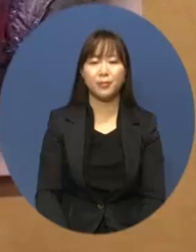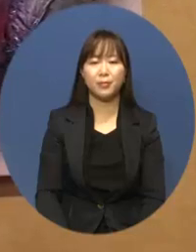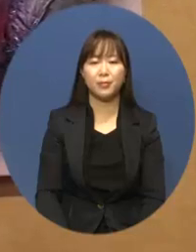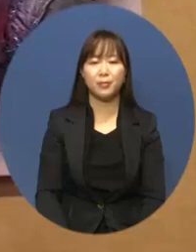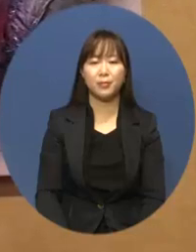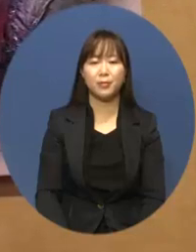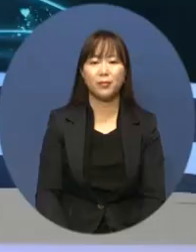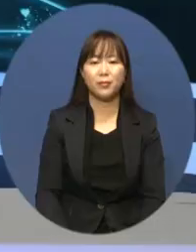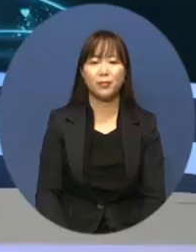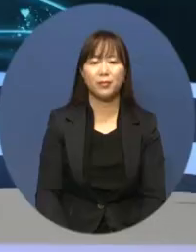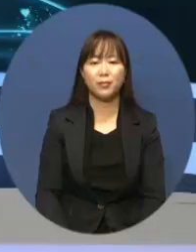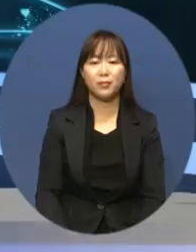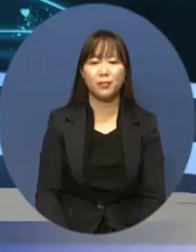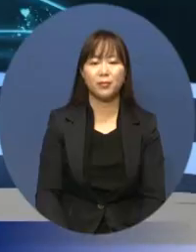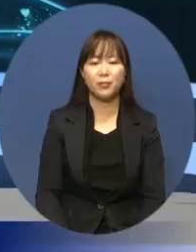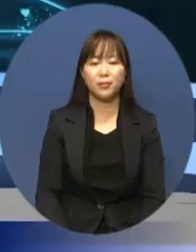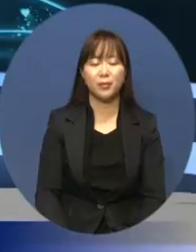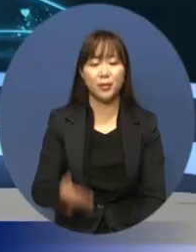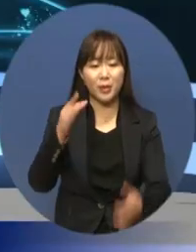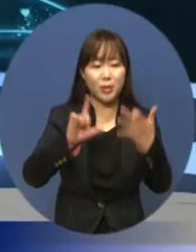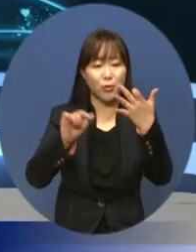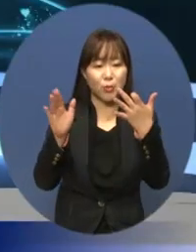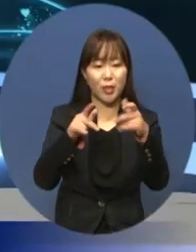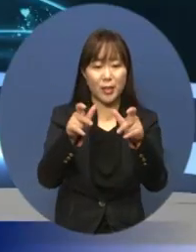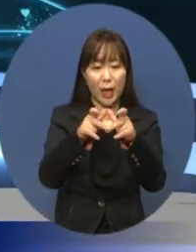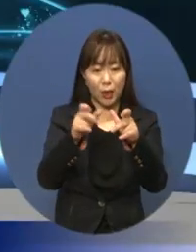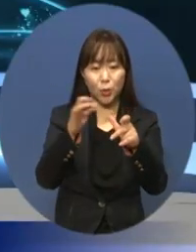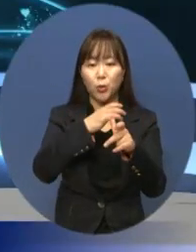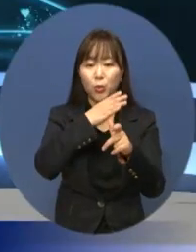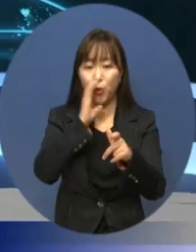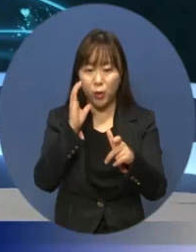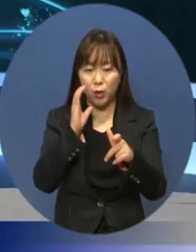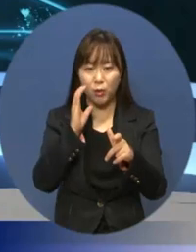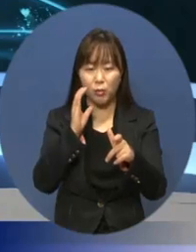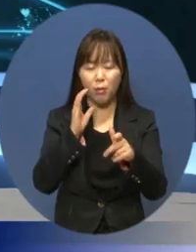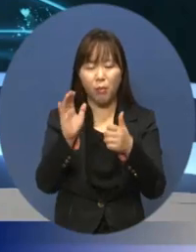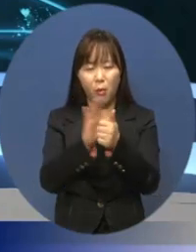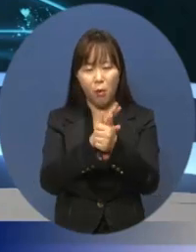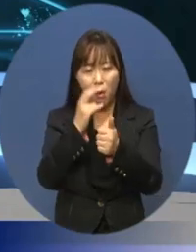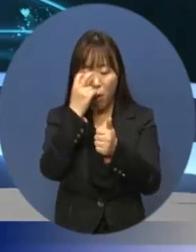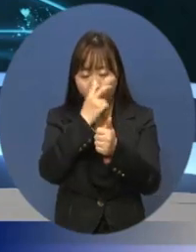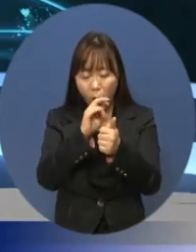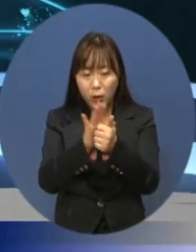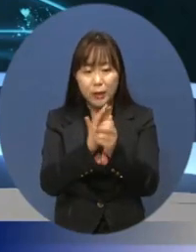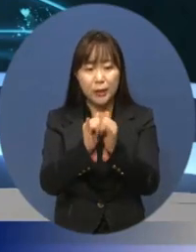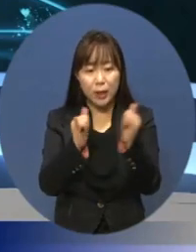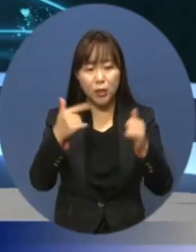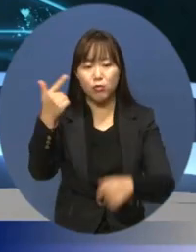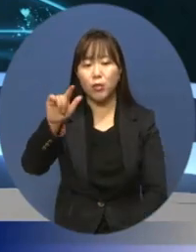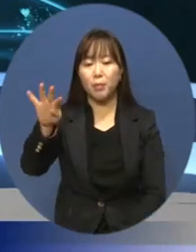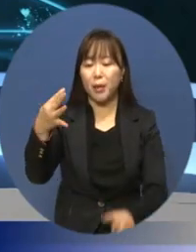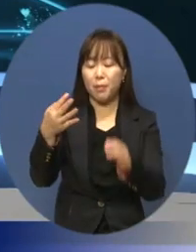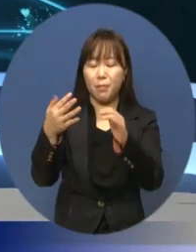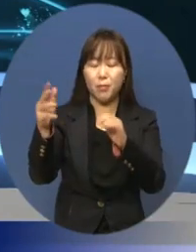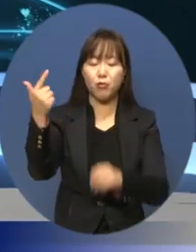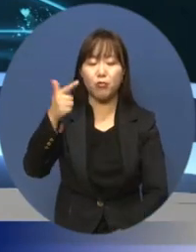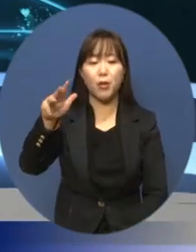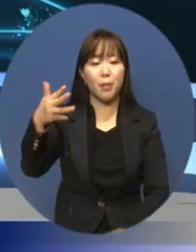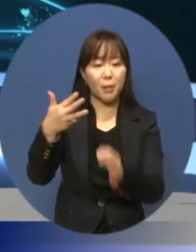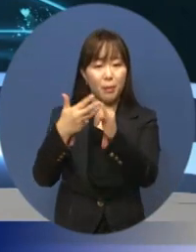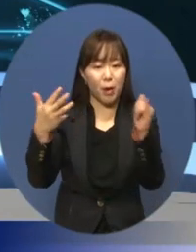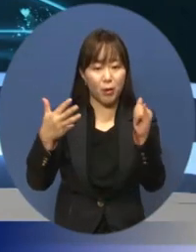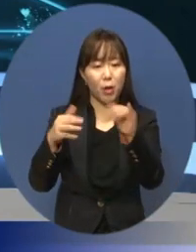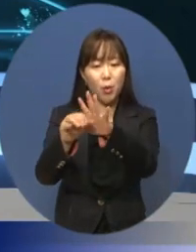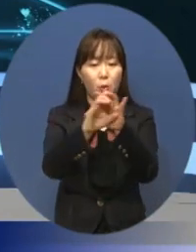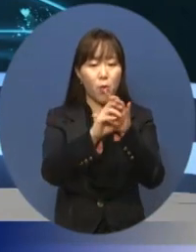이소영입니다. 지난 19일부터 장애인과 노인, 보훈, 돌봄 종사자 등 6,800여 명을 대상으로